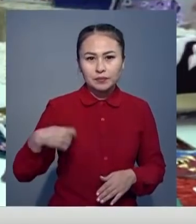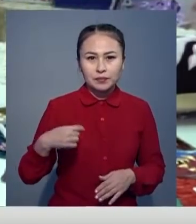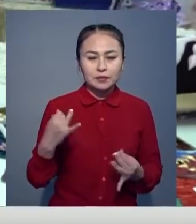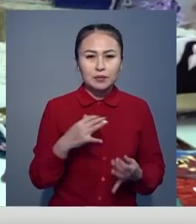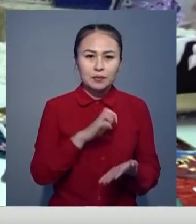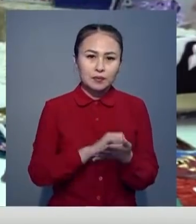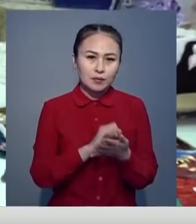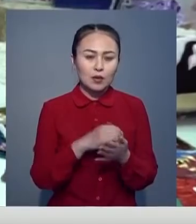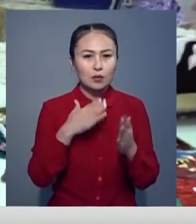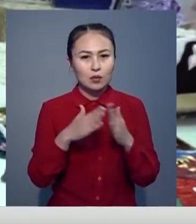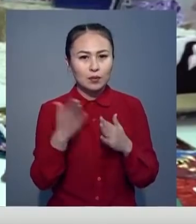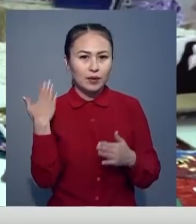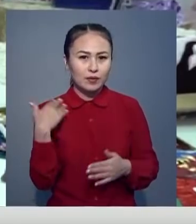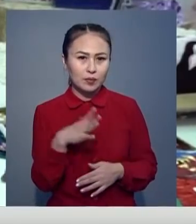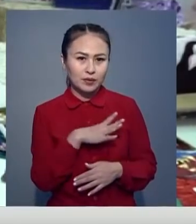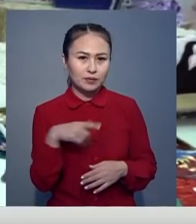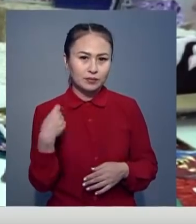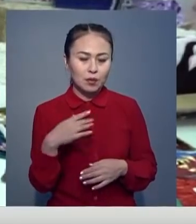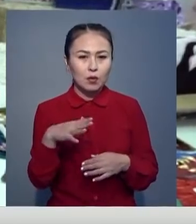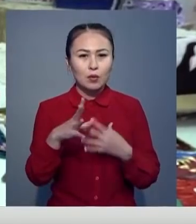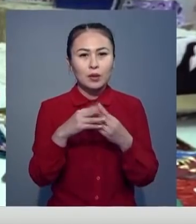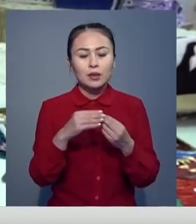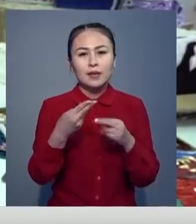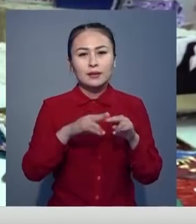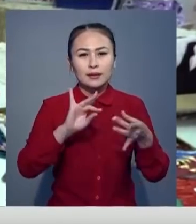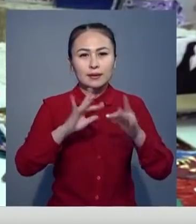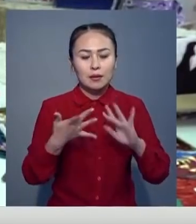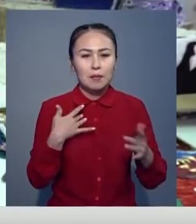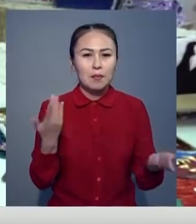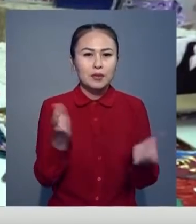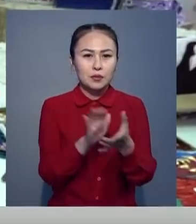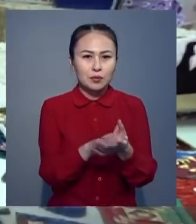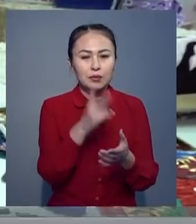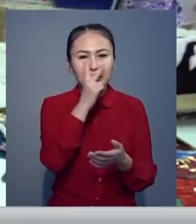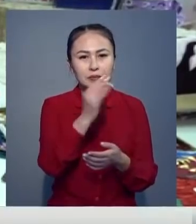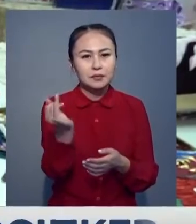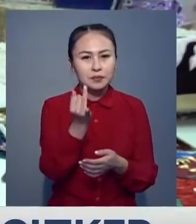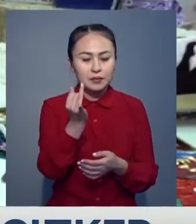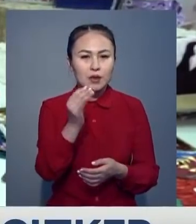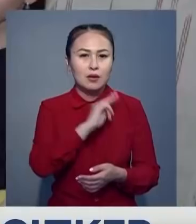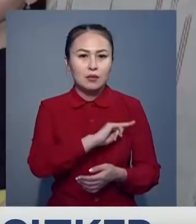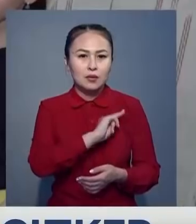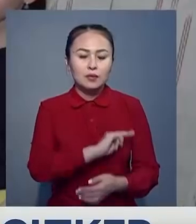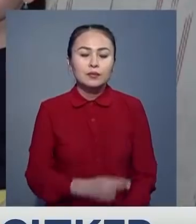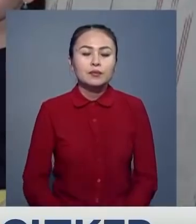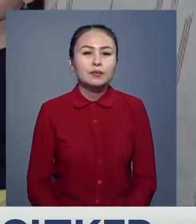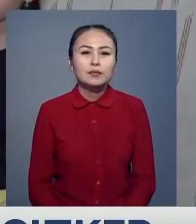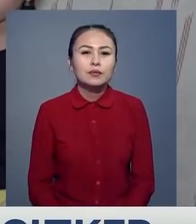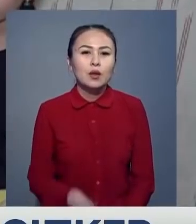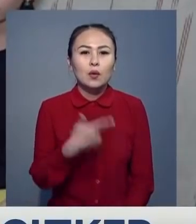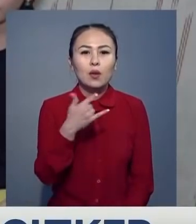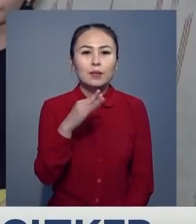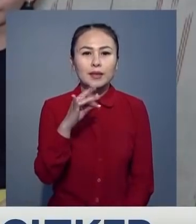Бұрын үйде тігетін едім. Ал Гүлперизатпен әлеуметтік желі арқылы таныстық. Оның жұмыстары маған қатты ұнайды.